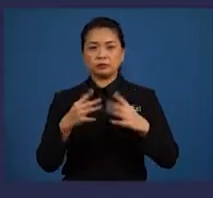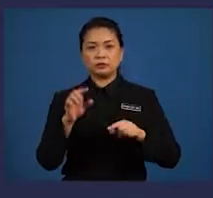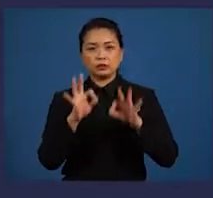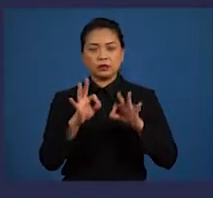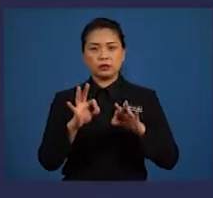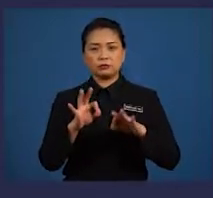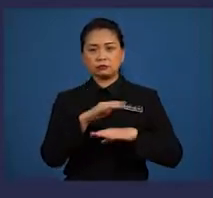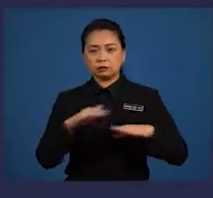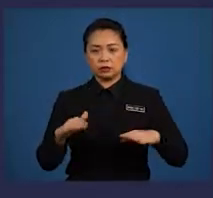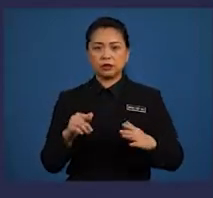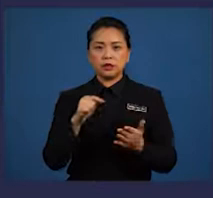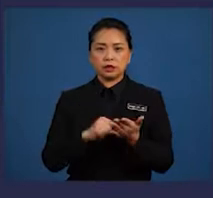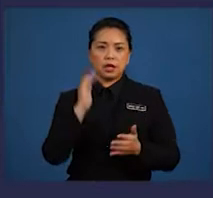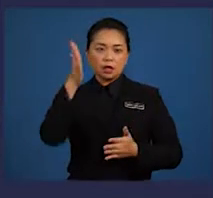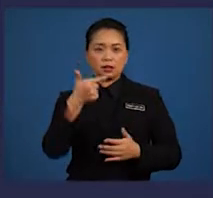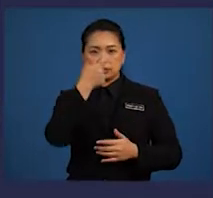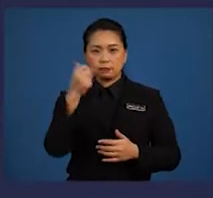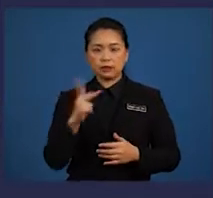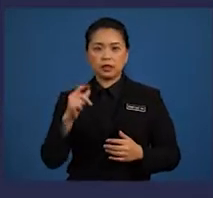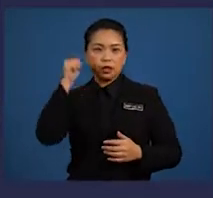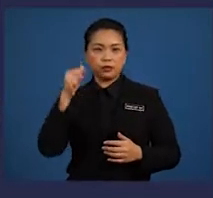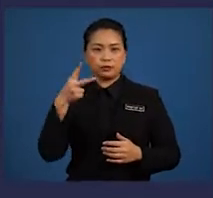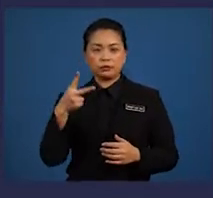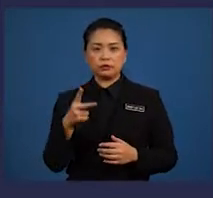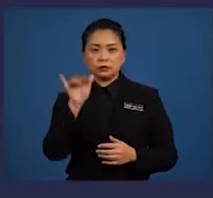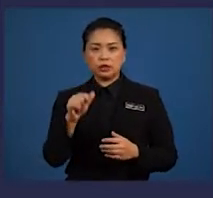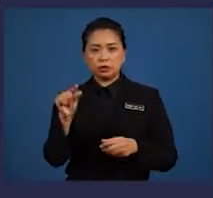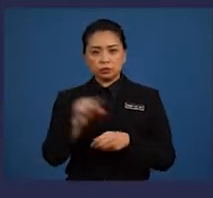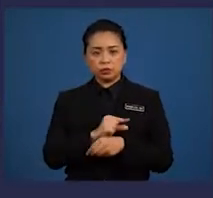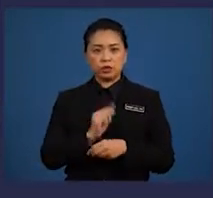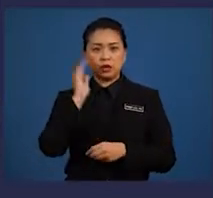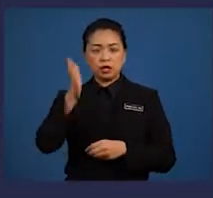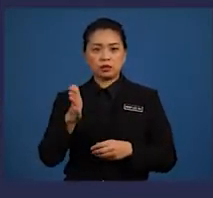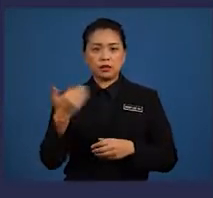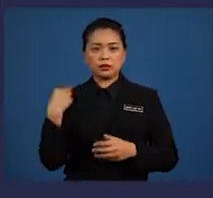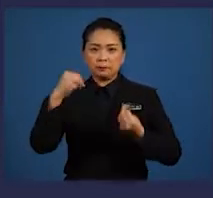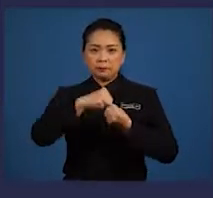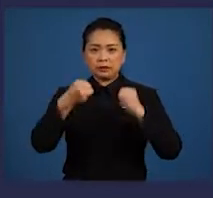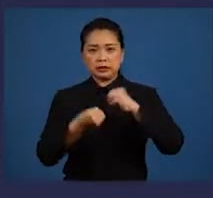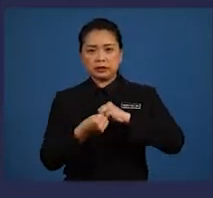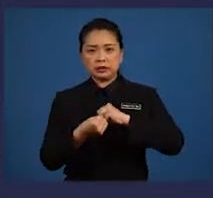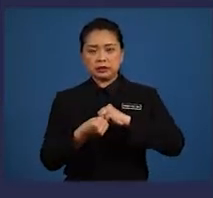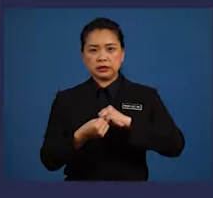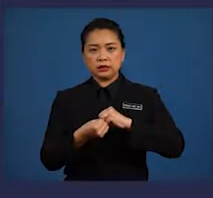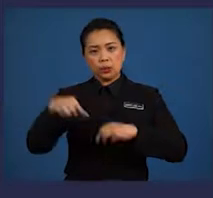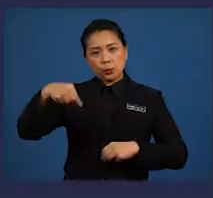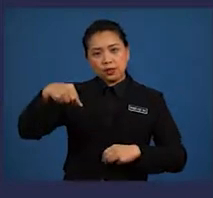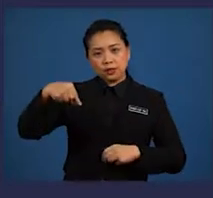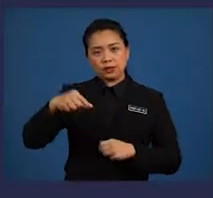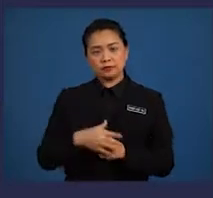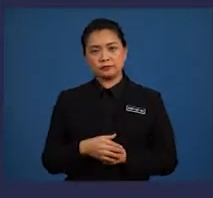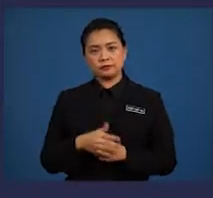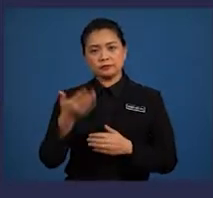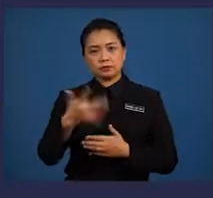tidak gini akan menyebabkan audio yang digunakan akan mengalami masalah dari segi qualitynya